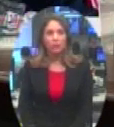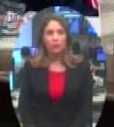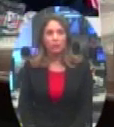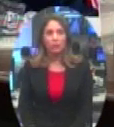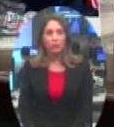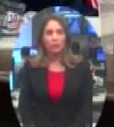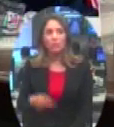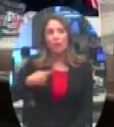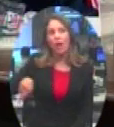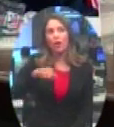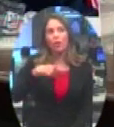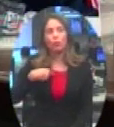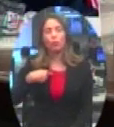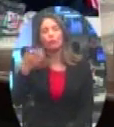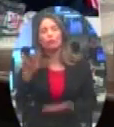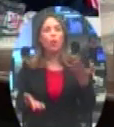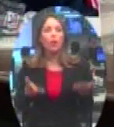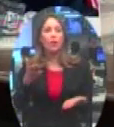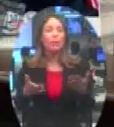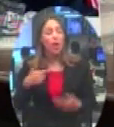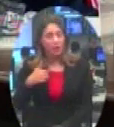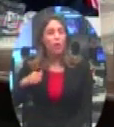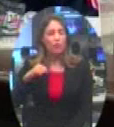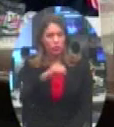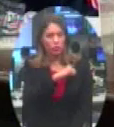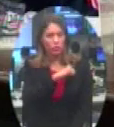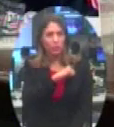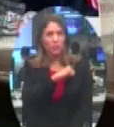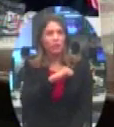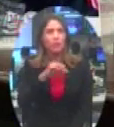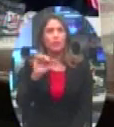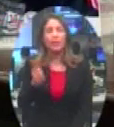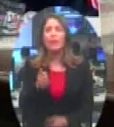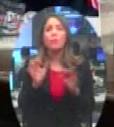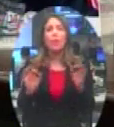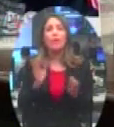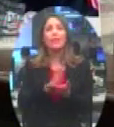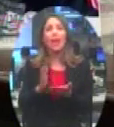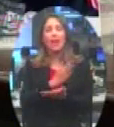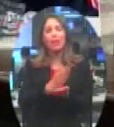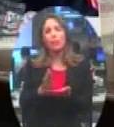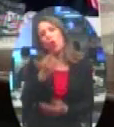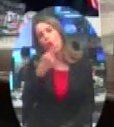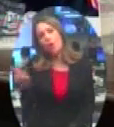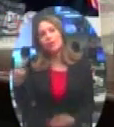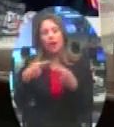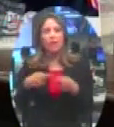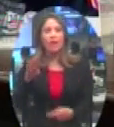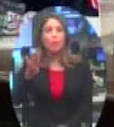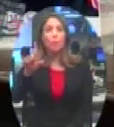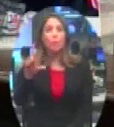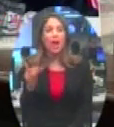שוקלים ואני באופן אישי שוקל, במידה ותחליטו להוציא את חברי בל"ד מהכנסת, אני